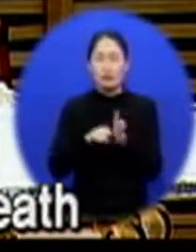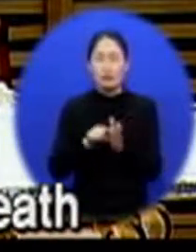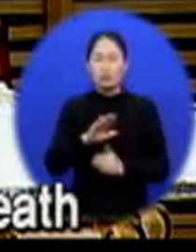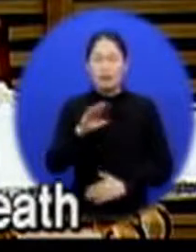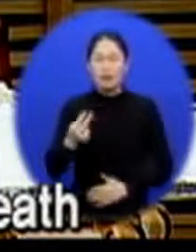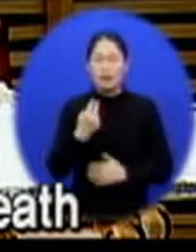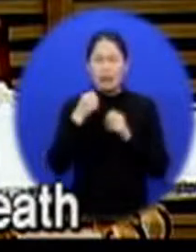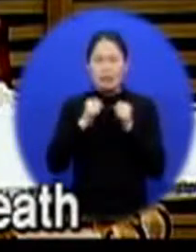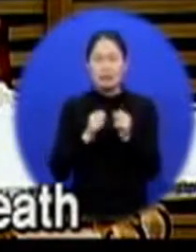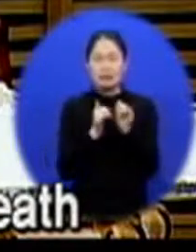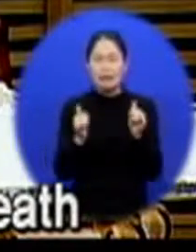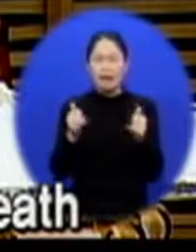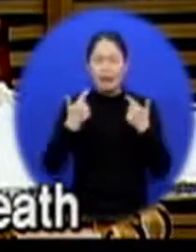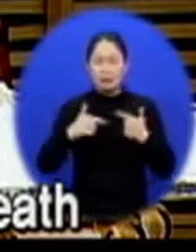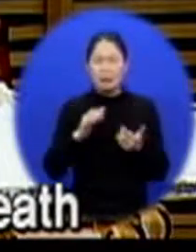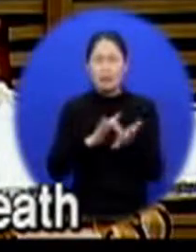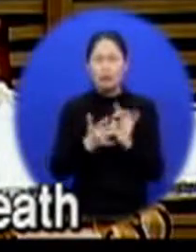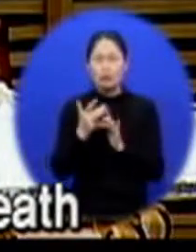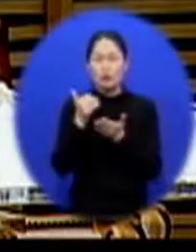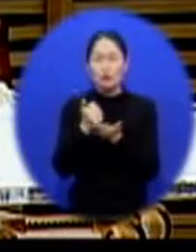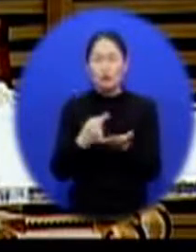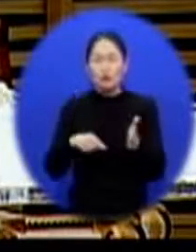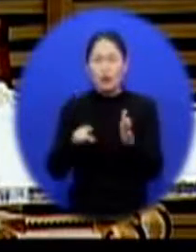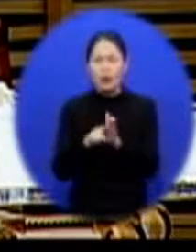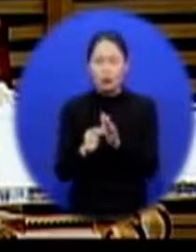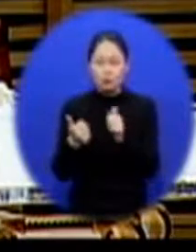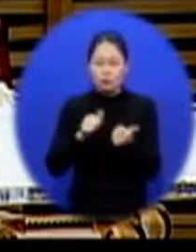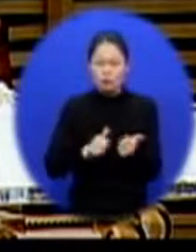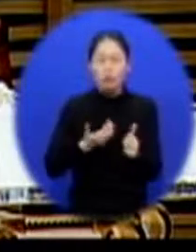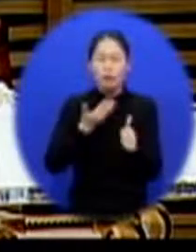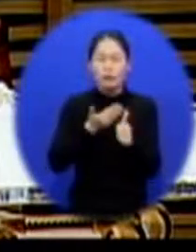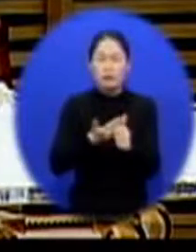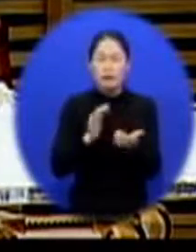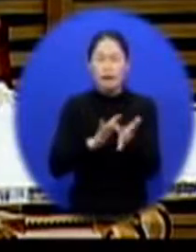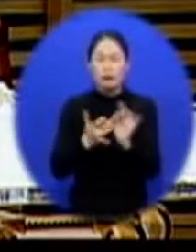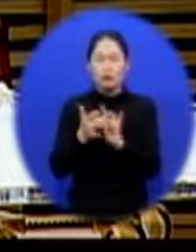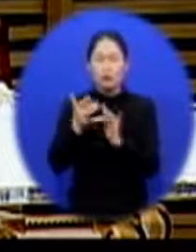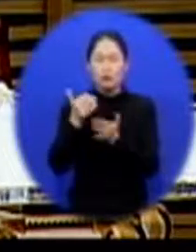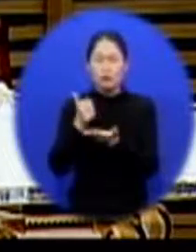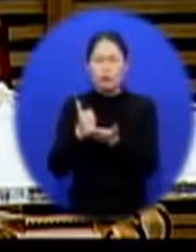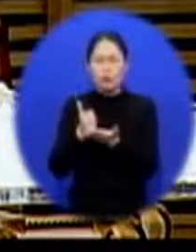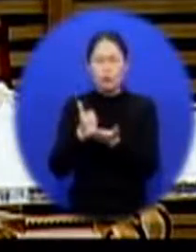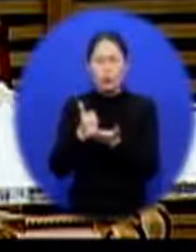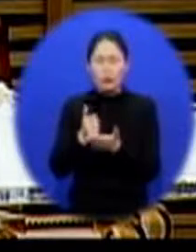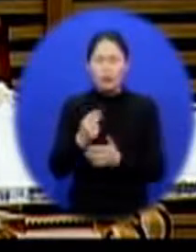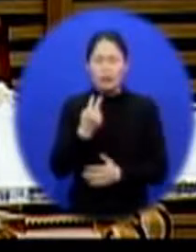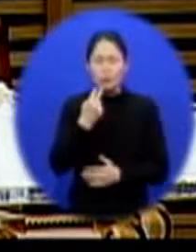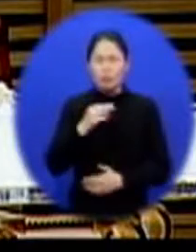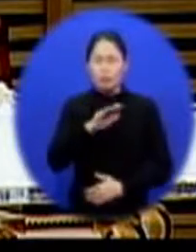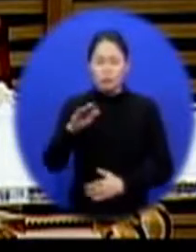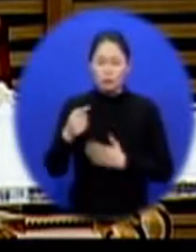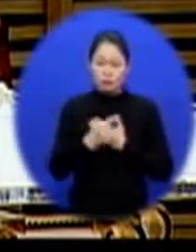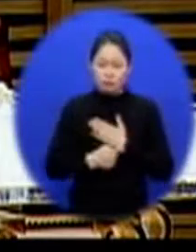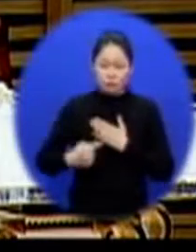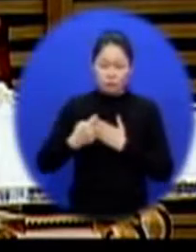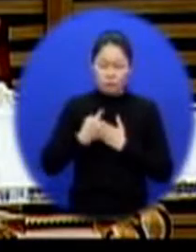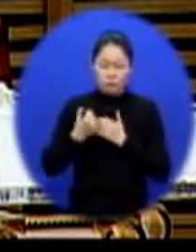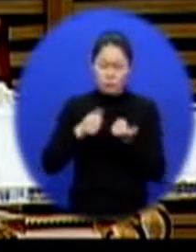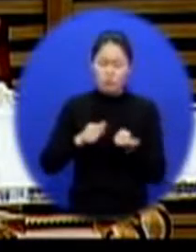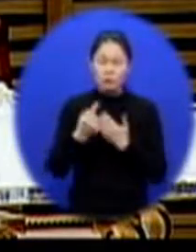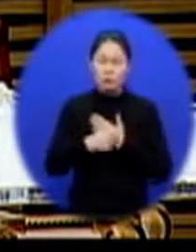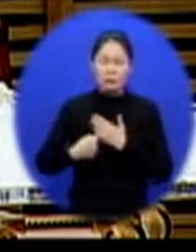살아 있는 자가 항상 예수를 위하여 죽음에 넘겨 지면 예수의 생명이 또한 우리 죽을 육체에 나타나게 하려